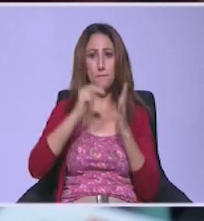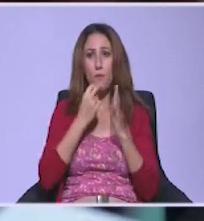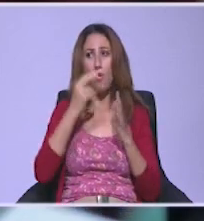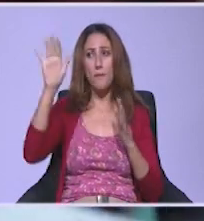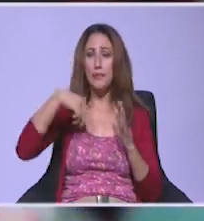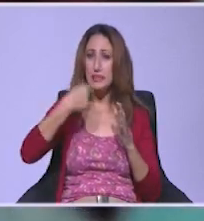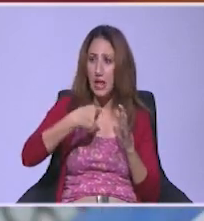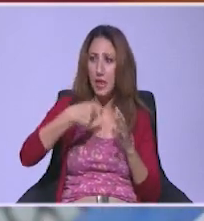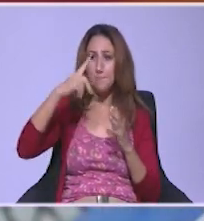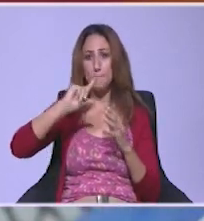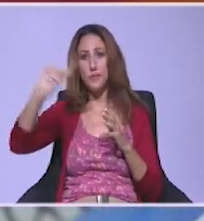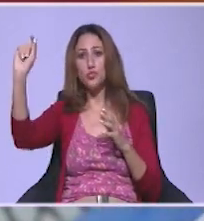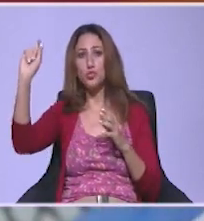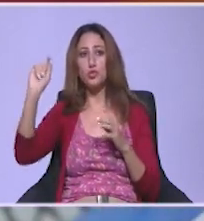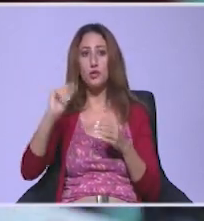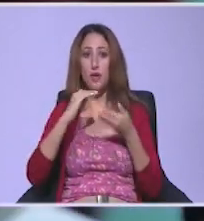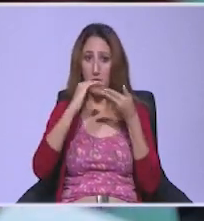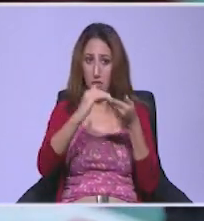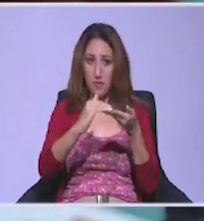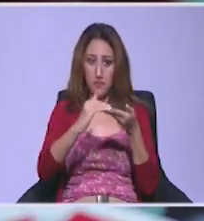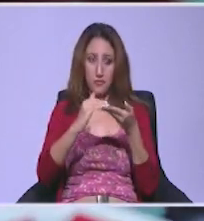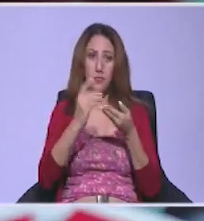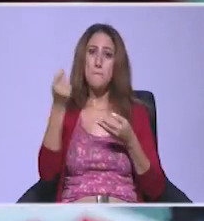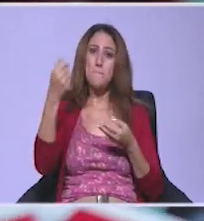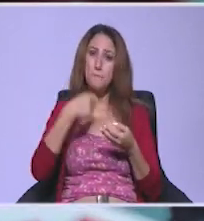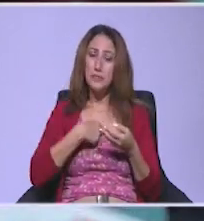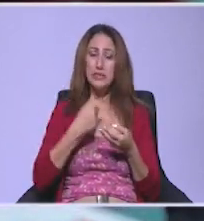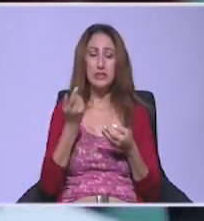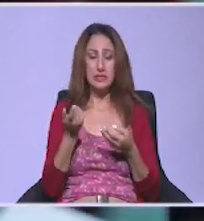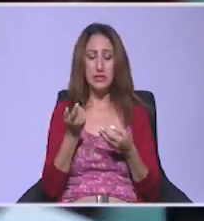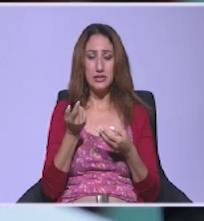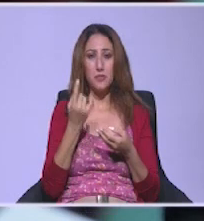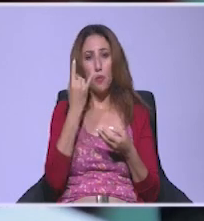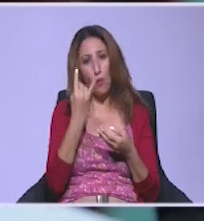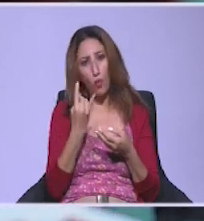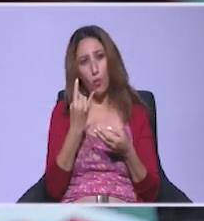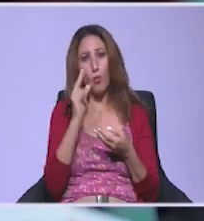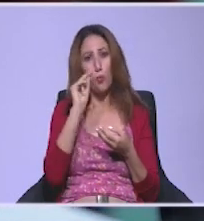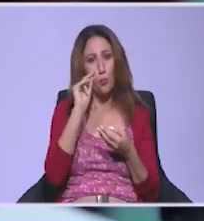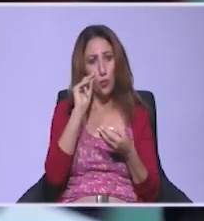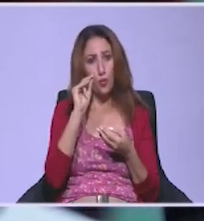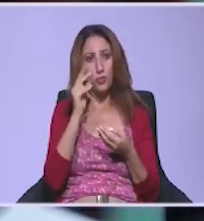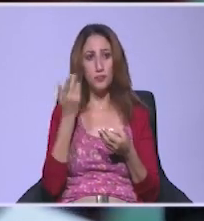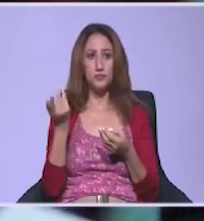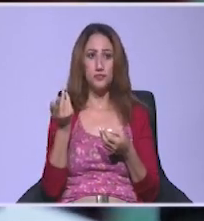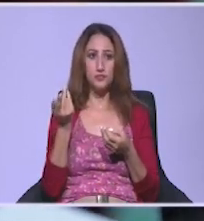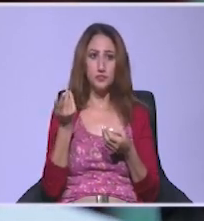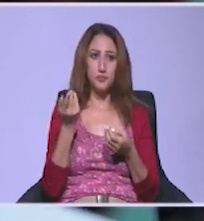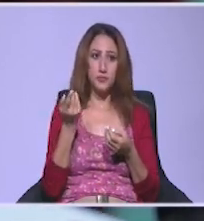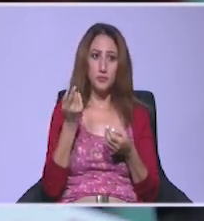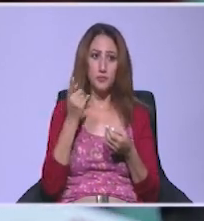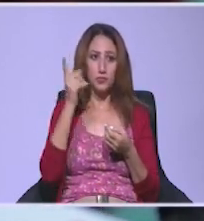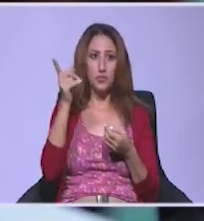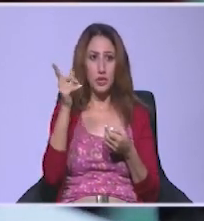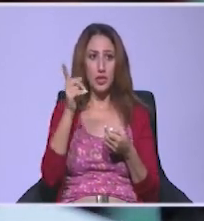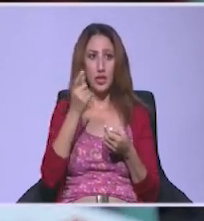ويمشي. ما بي يعني مش بيساعدك؟ لا بيديني يعني مثلا يديني 10 جنيه 20 جنيه، بس هنا في خلفيات